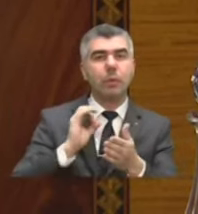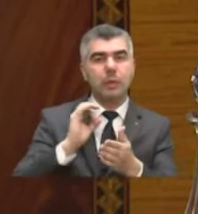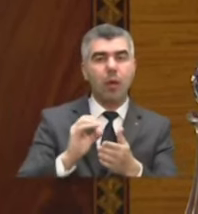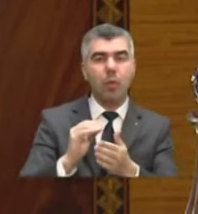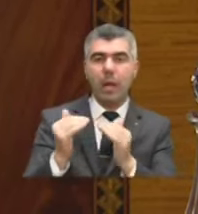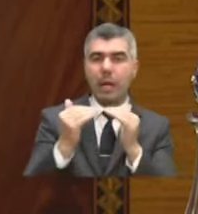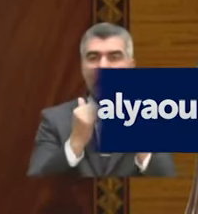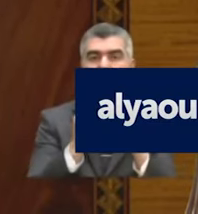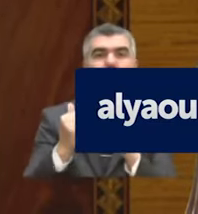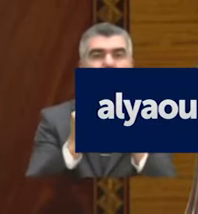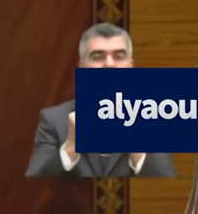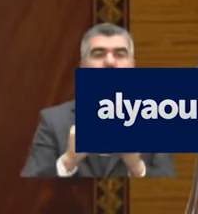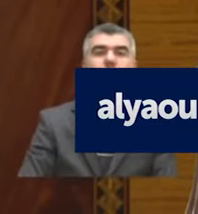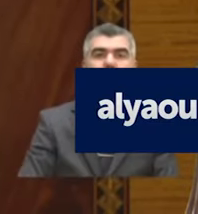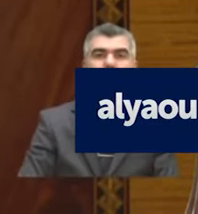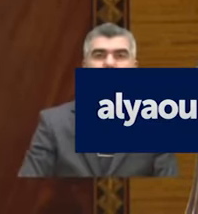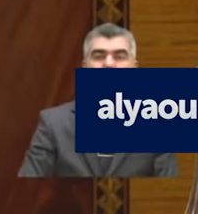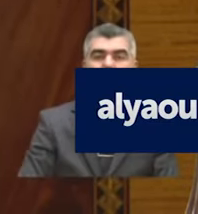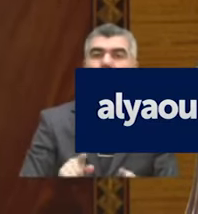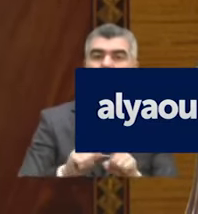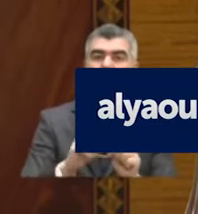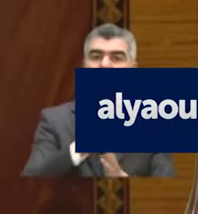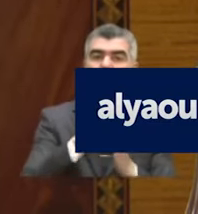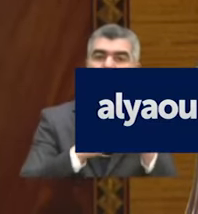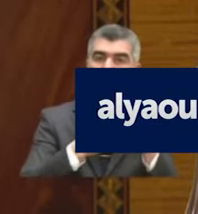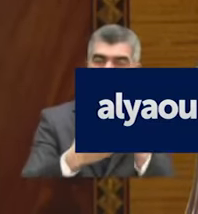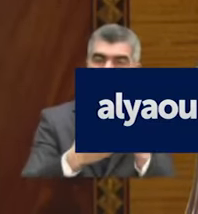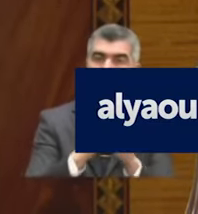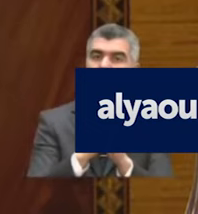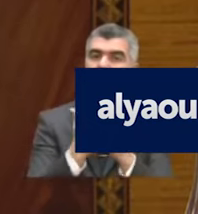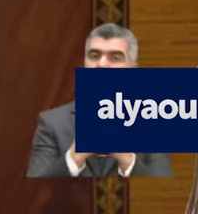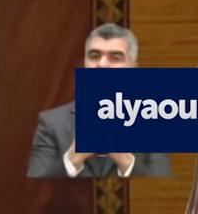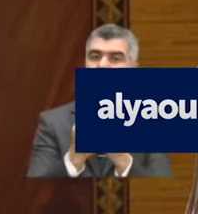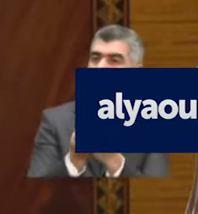الملائمة بين تنفيذ البرامج والمقررات الدراسية